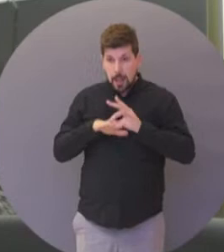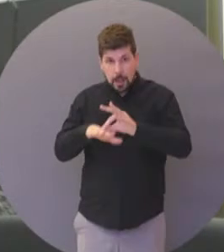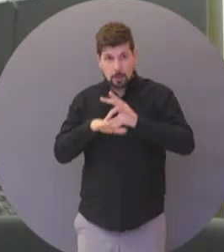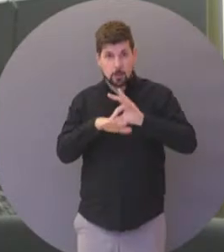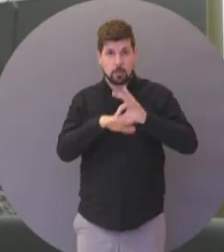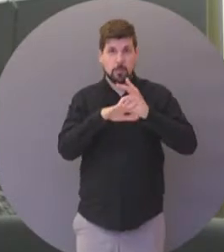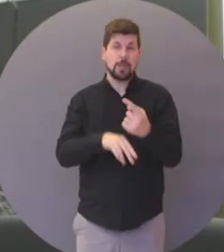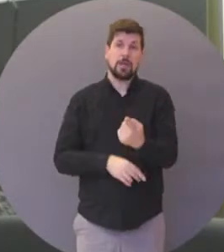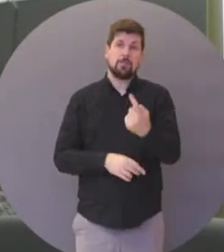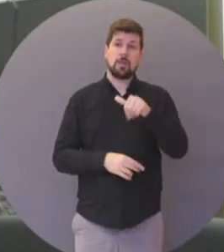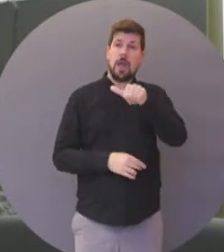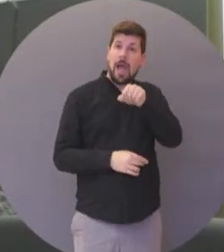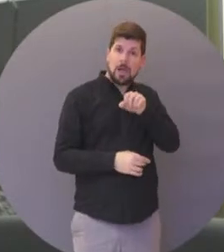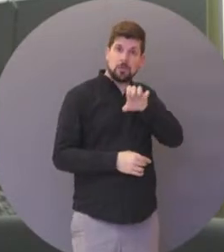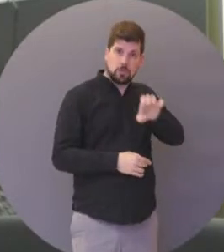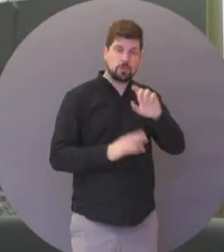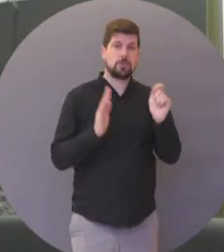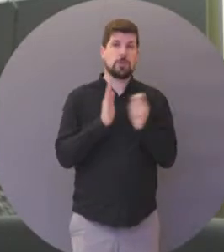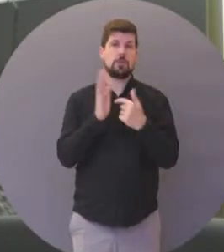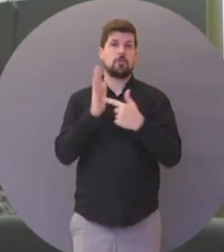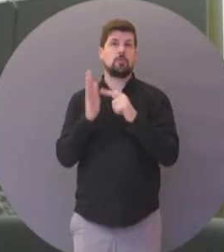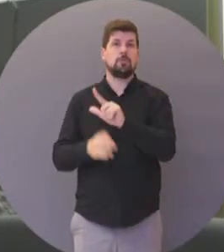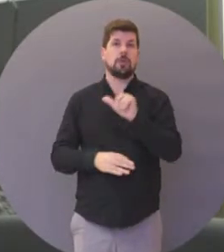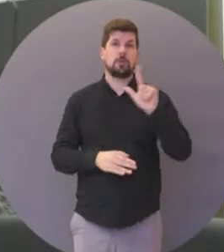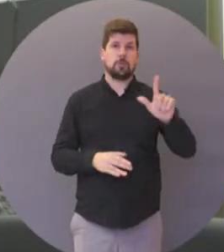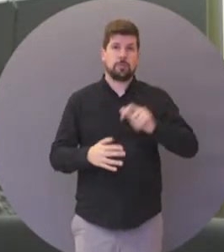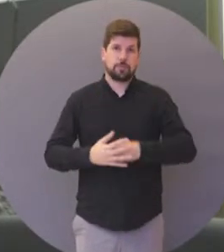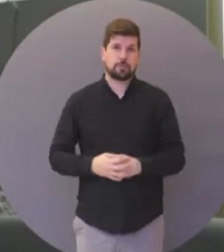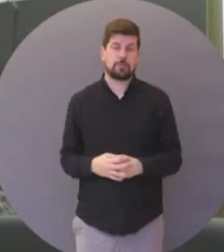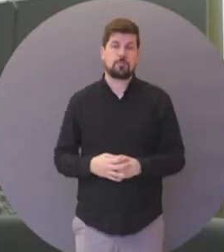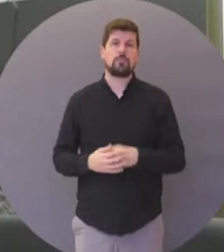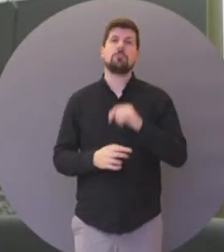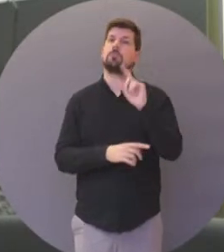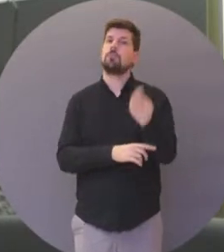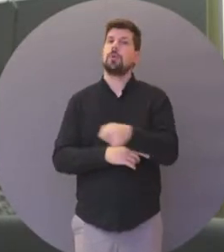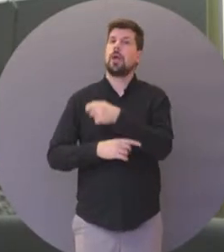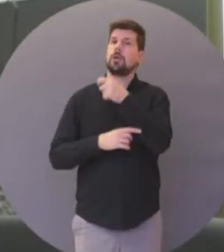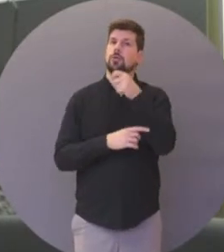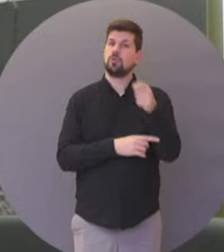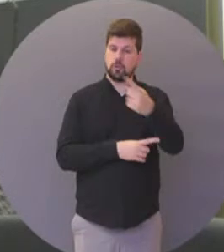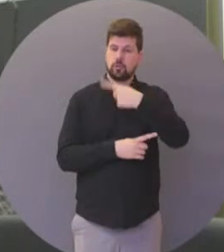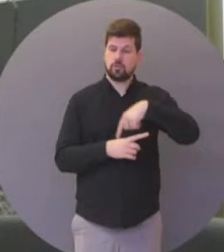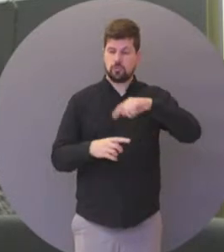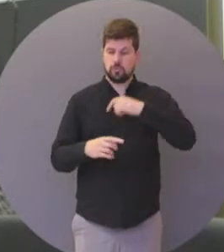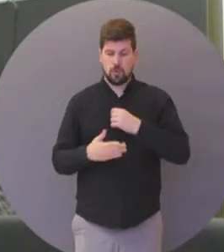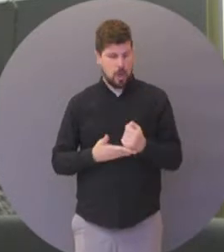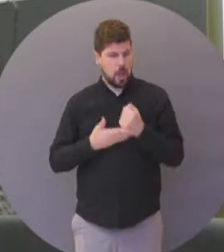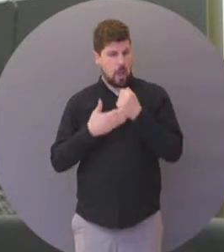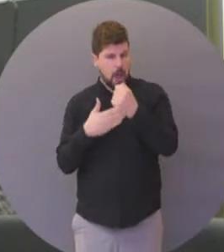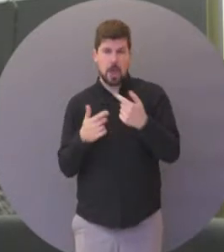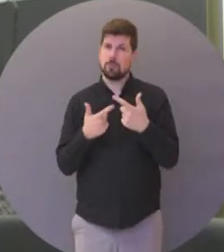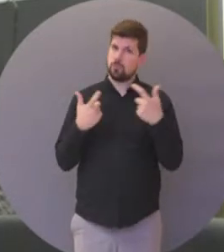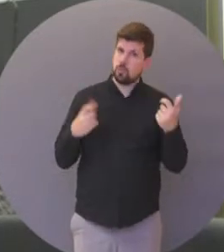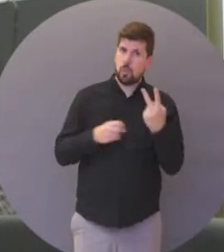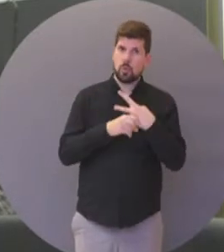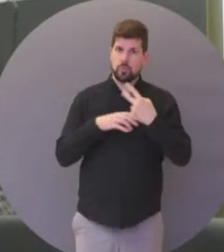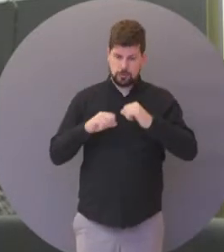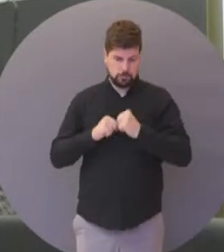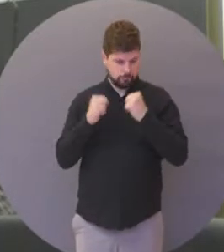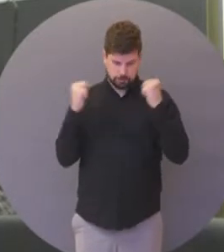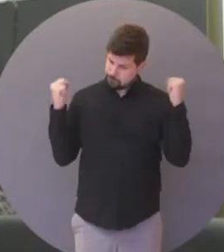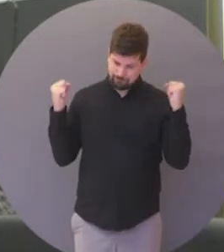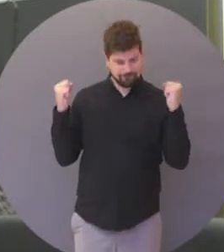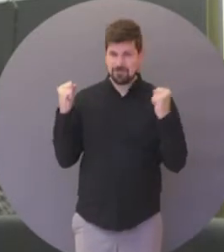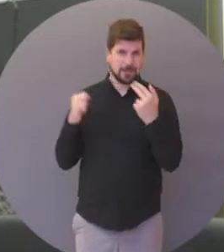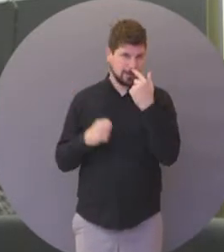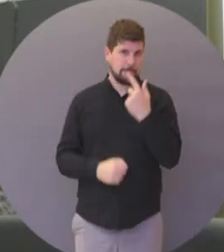à l'enfance en 2022 bien évidemment l'arsenal d'aide et de dispositifs d'accompagnement n'est pas encore d'une